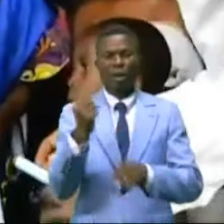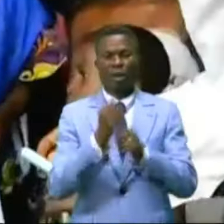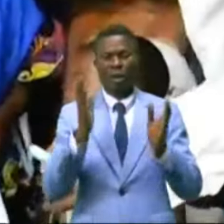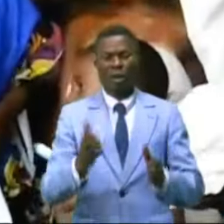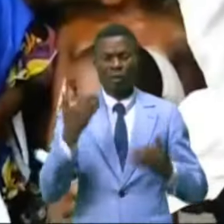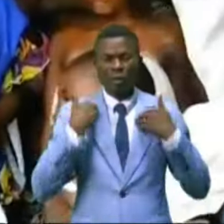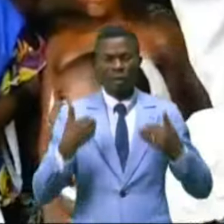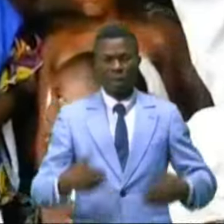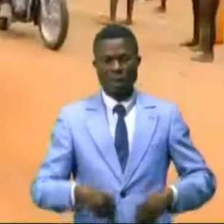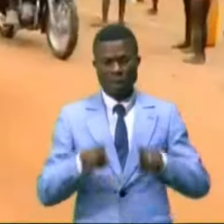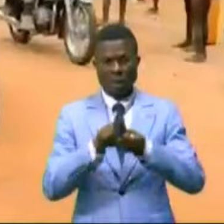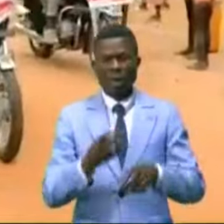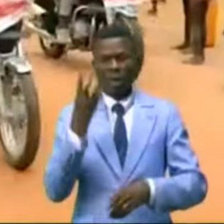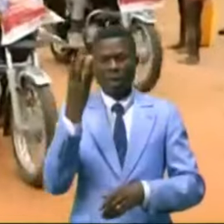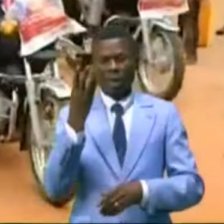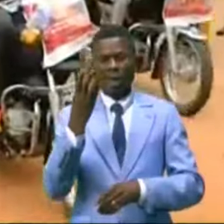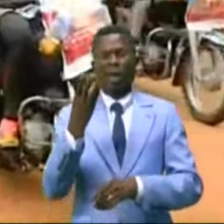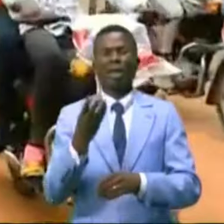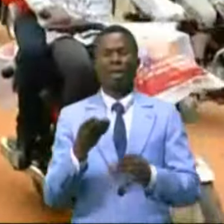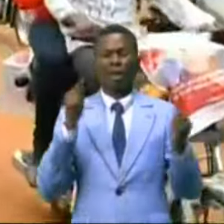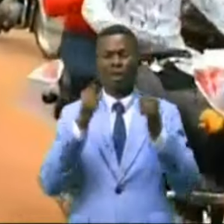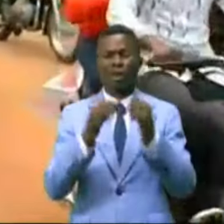4 au 6 avril